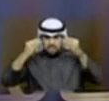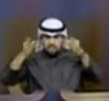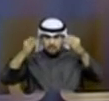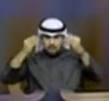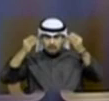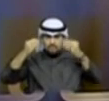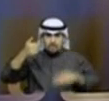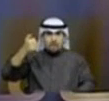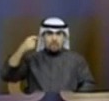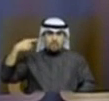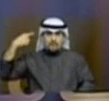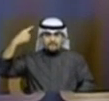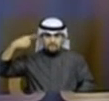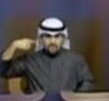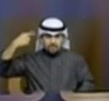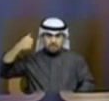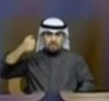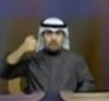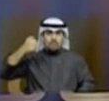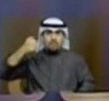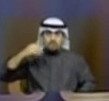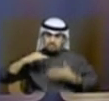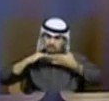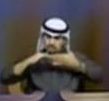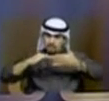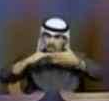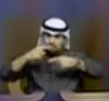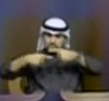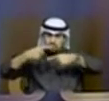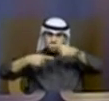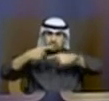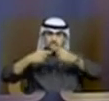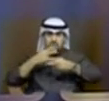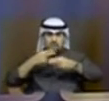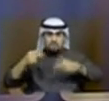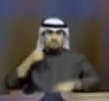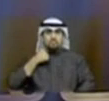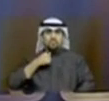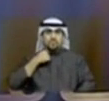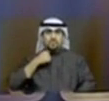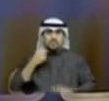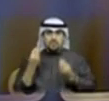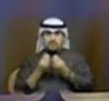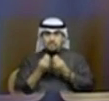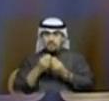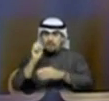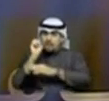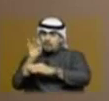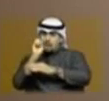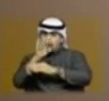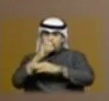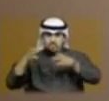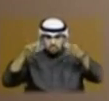إنتاج فكري زاخر، ومن عطاء مستمر في الإصدارات المختلفة، ومن حركة التنوير